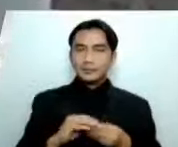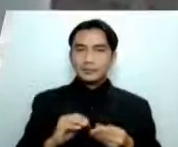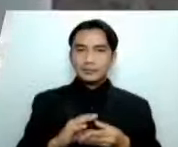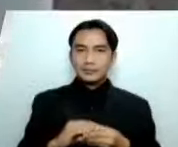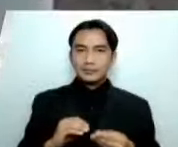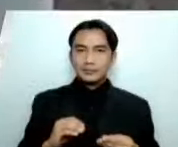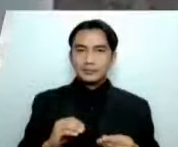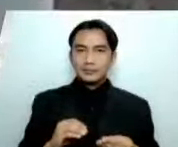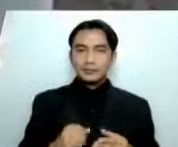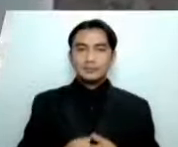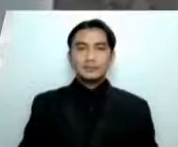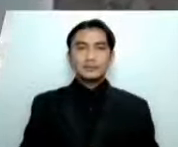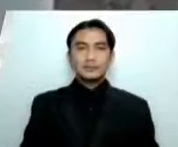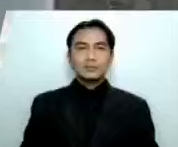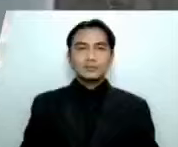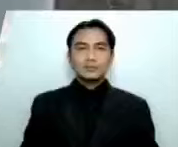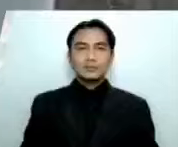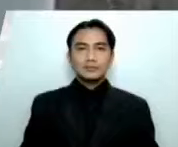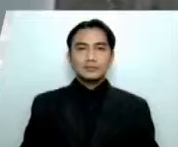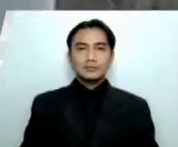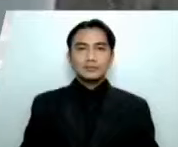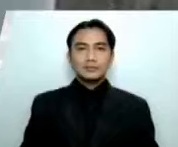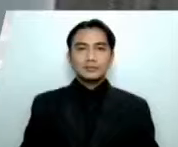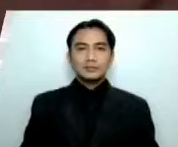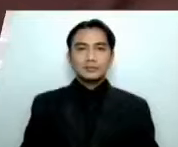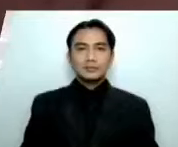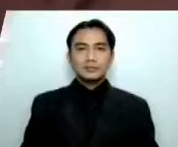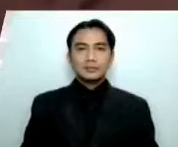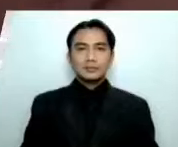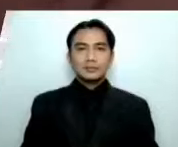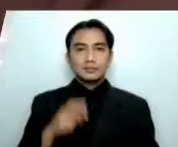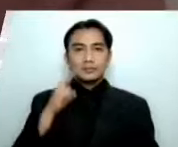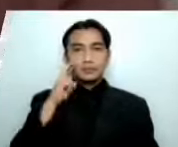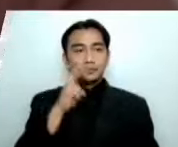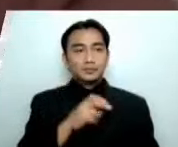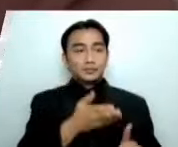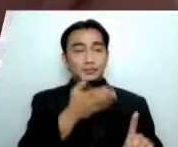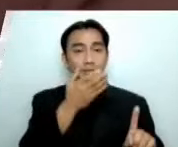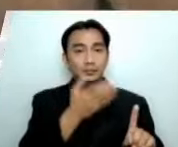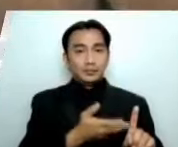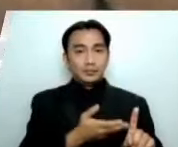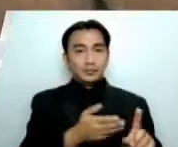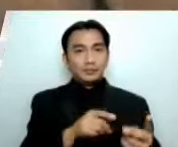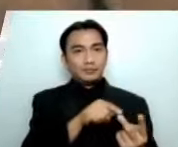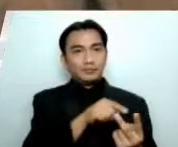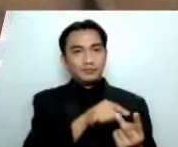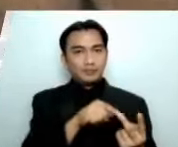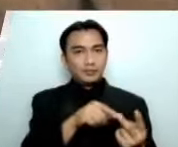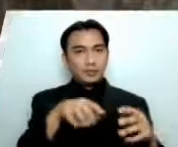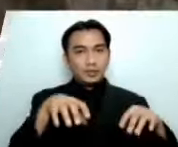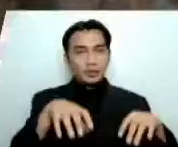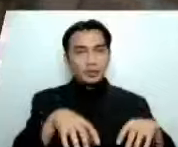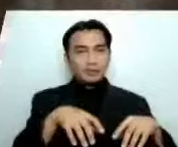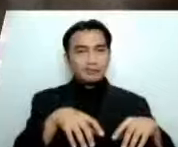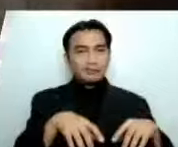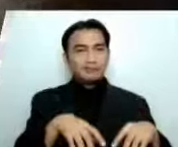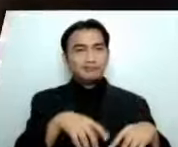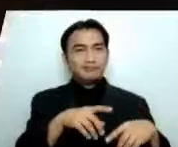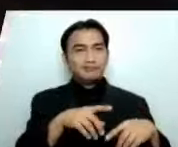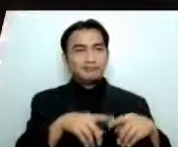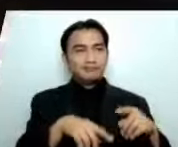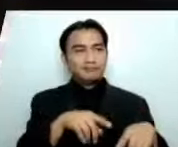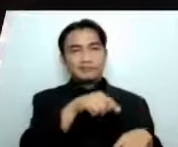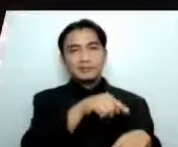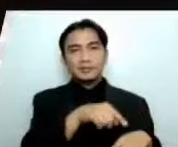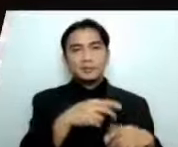Kino Inabutan naming nasa labas ng bahay sina Nelia bertulfo at kapitbahay niyang si Janet Santos raw kasi nila